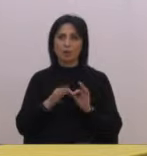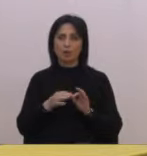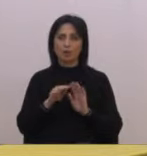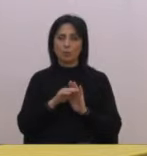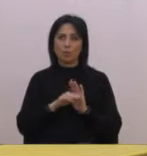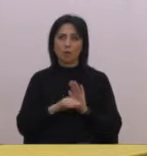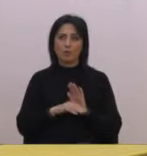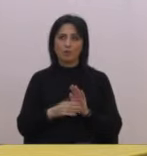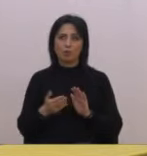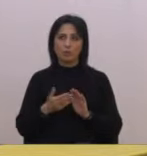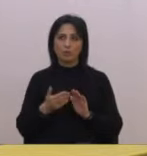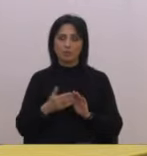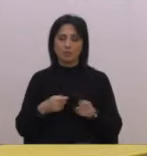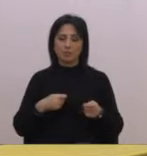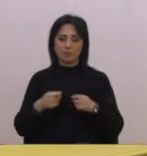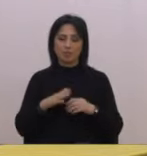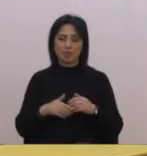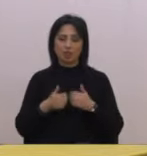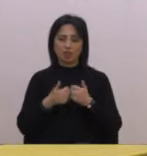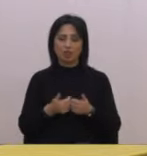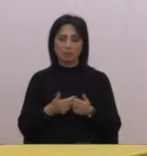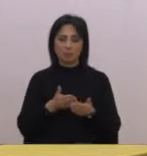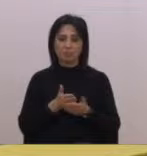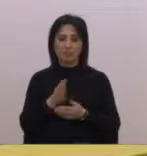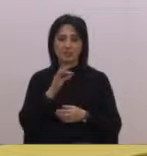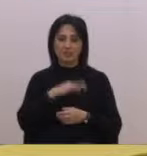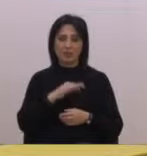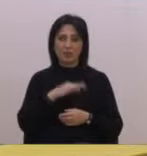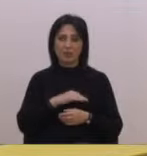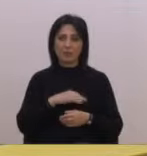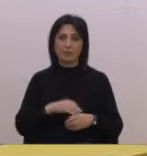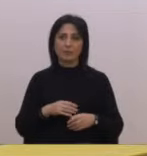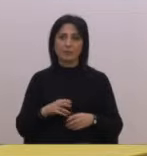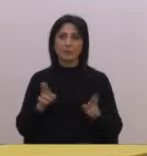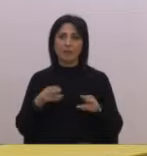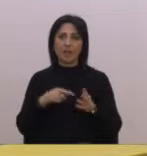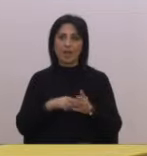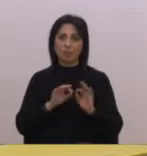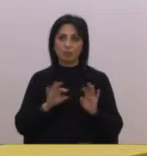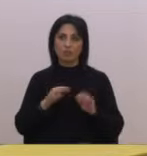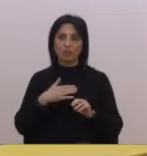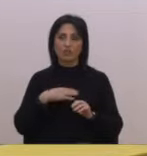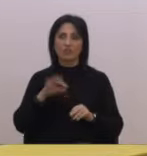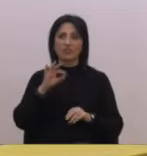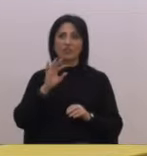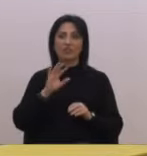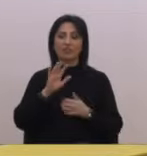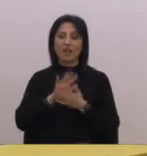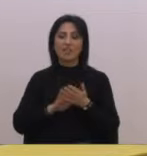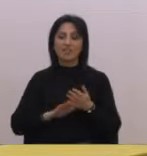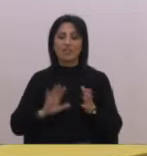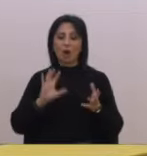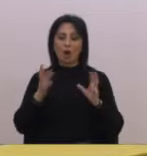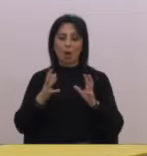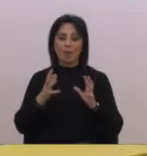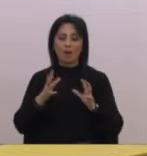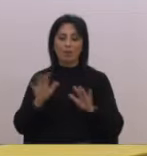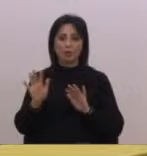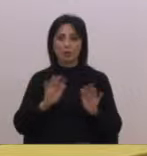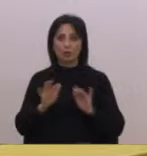პროგრამებს, რომელსაც ბიზნესის ხელშეწყობის მიზნით ვიყენებთ. Ანგარიშიც მოგახსენეთ, ჩვენ ვაგრძელებთ კომპლექსურ ღონისძიებებს,